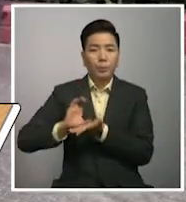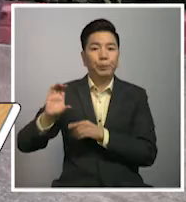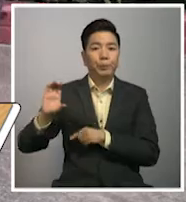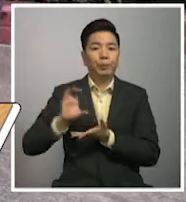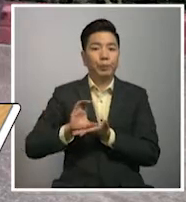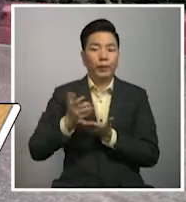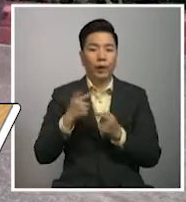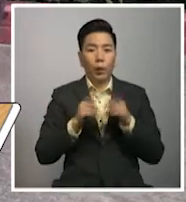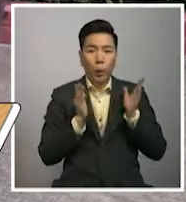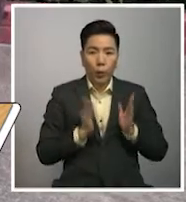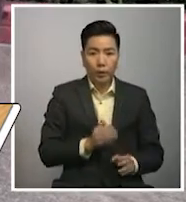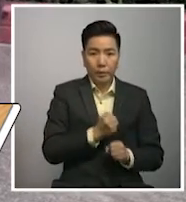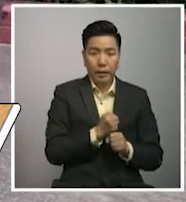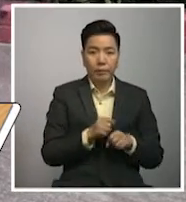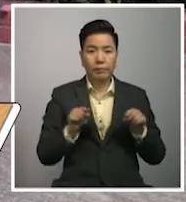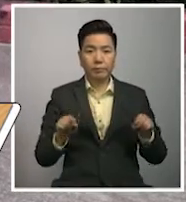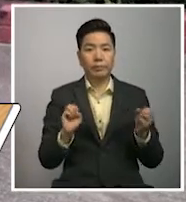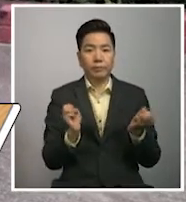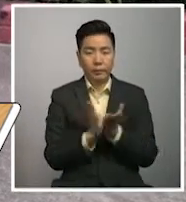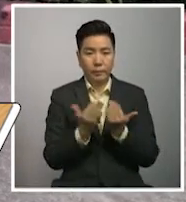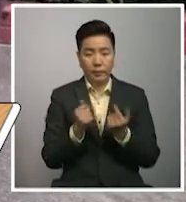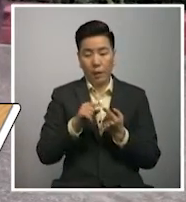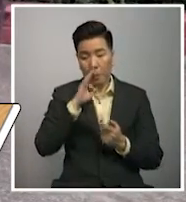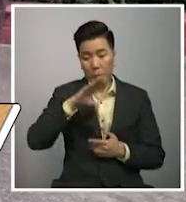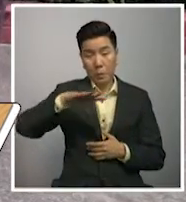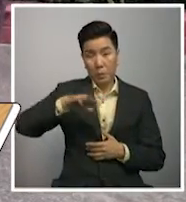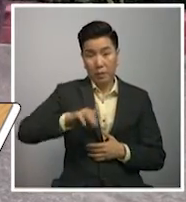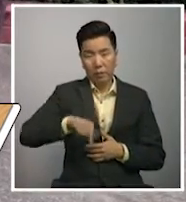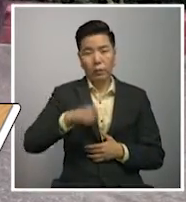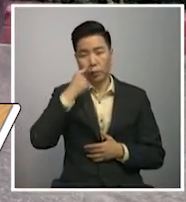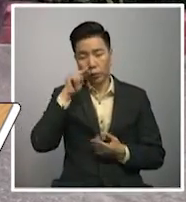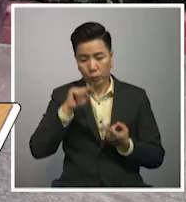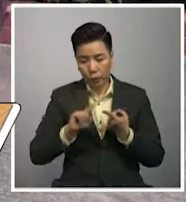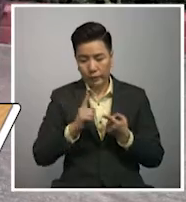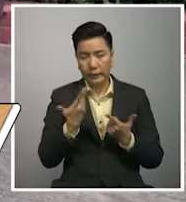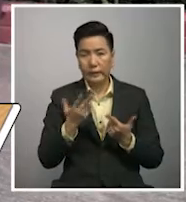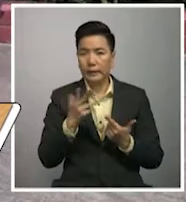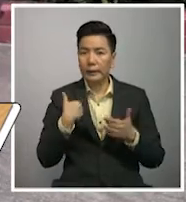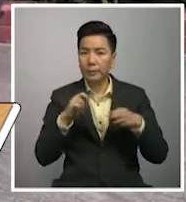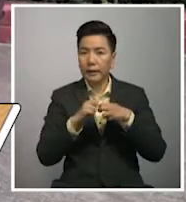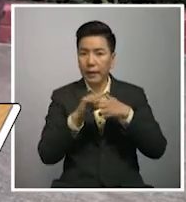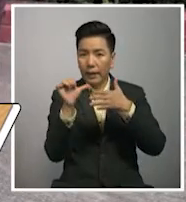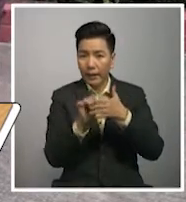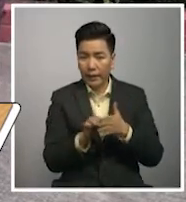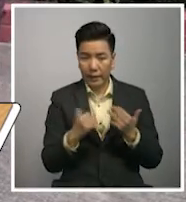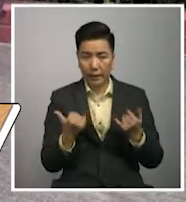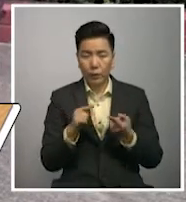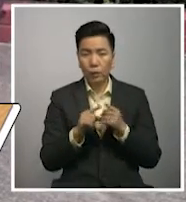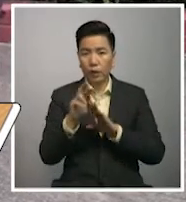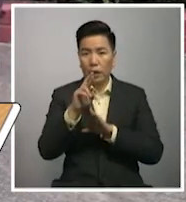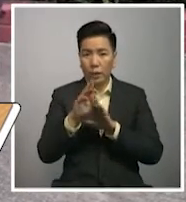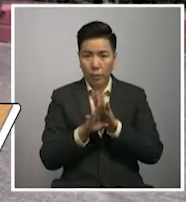วก็บุคลากรนะครับรวมทั้งในเมืองใหญ่ซึ่งอาจจะต้องใช้ในการแก้ไขที่เราเรียกว่าระ